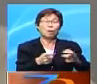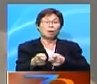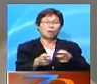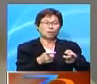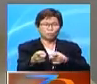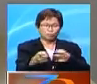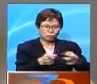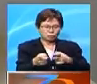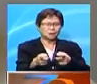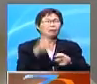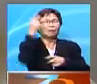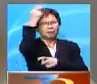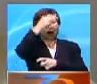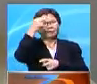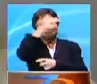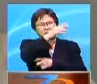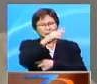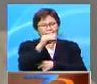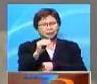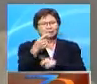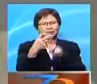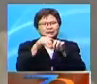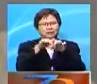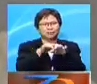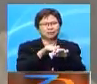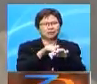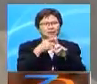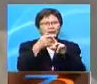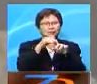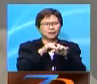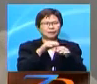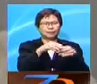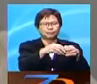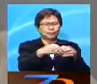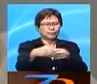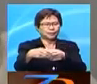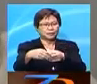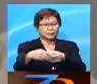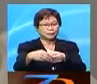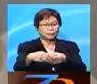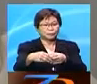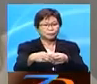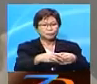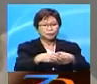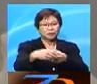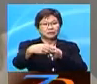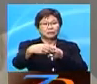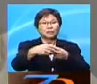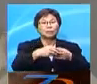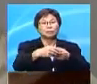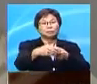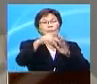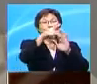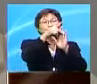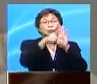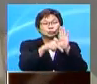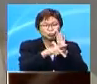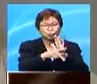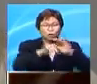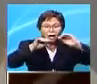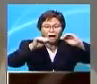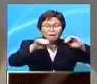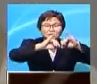pengurusan Haji dan juga daripada segi bimbingan khusus-kusus yang kita bagi P jemaah